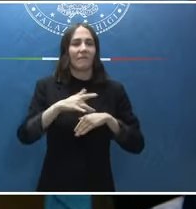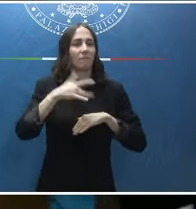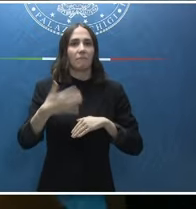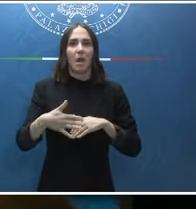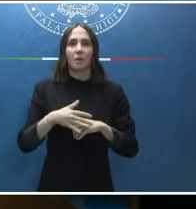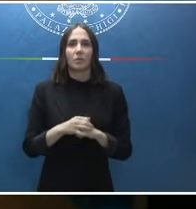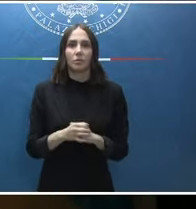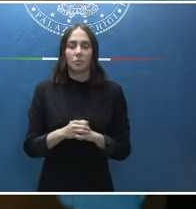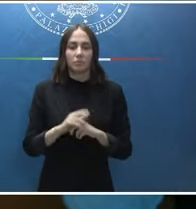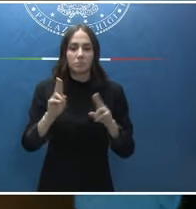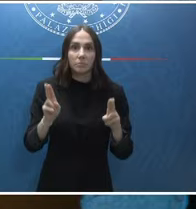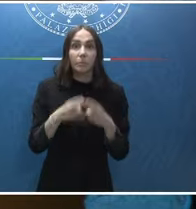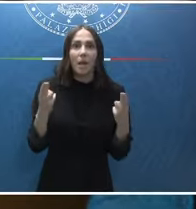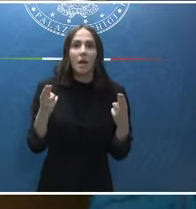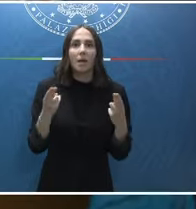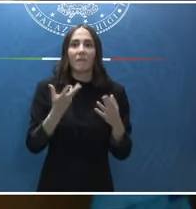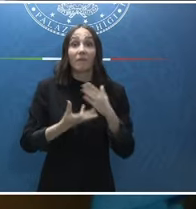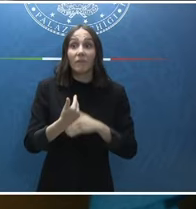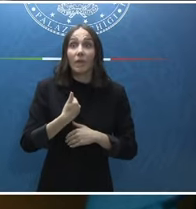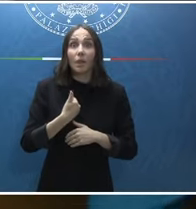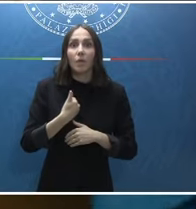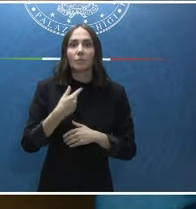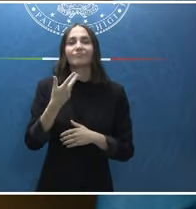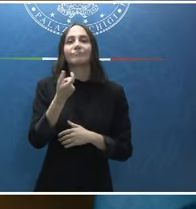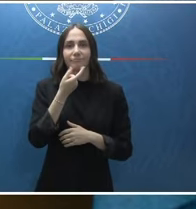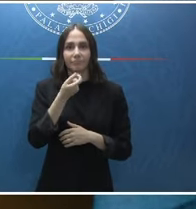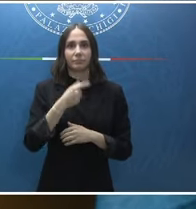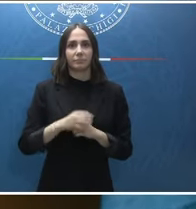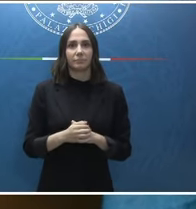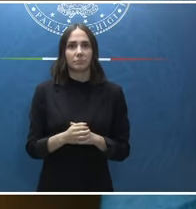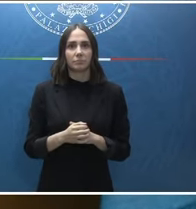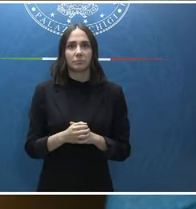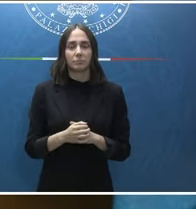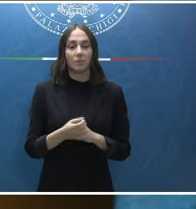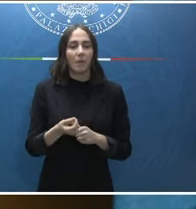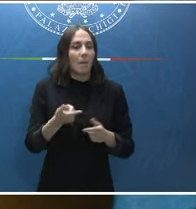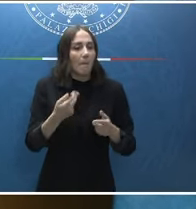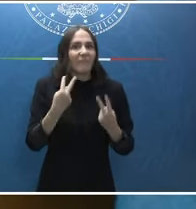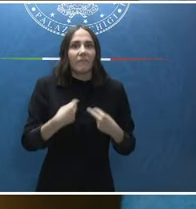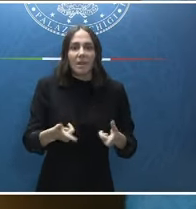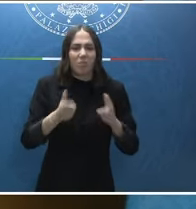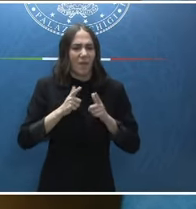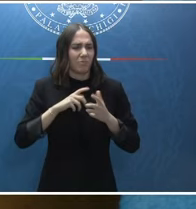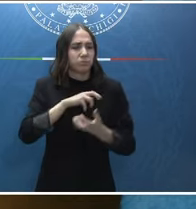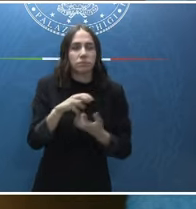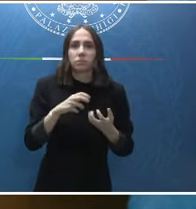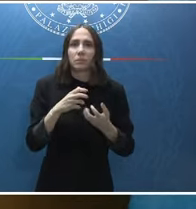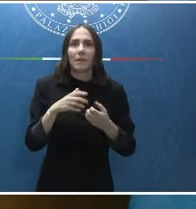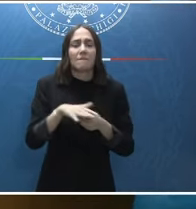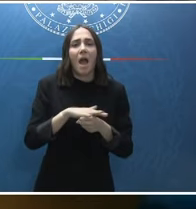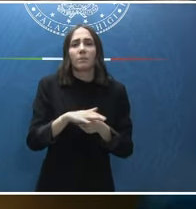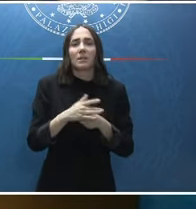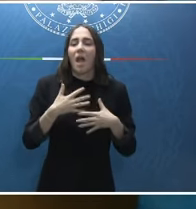Scoprire di avere un figlio che si drogava. La droga aveva messo a soqquadro la mia vita, la mia famiglia e i miei affetti più